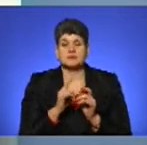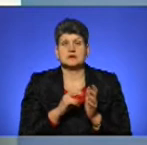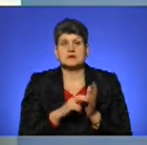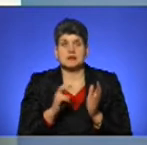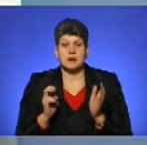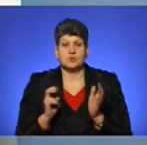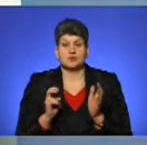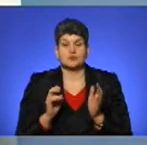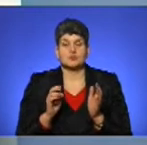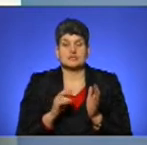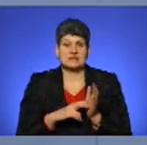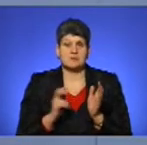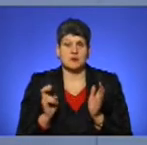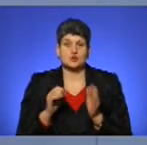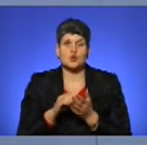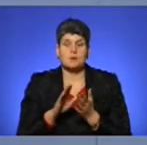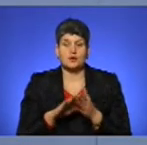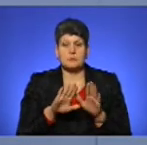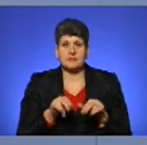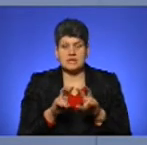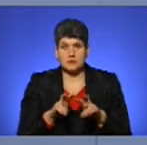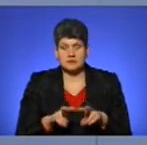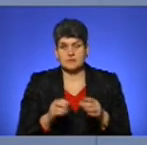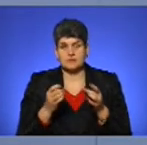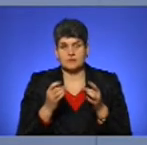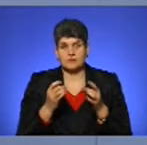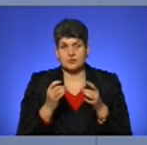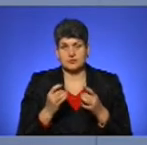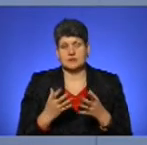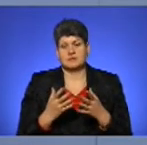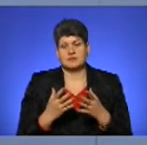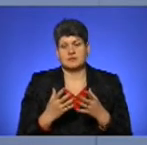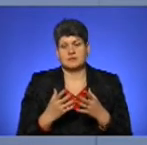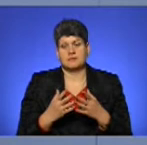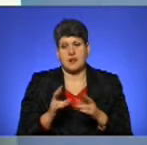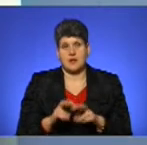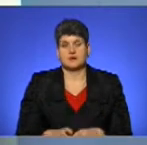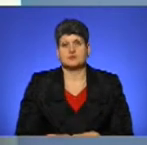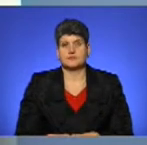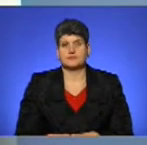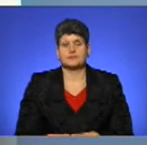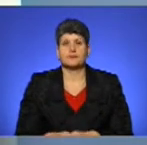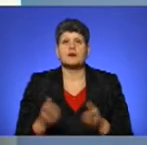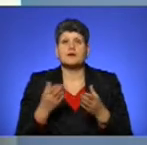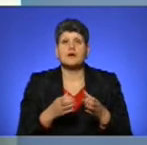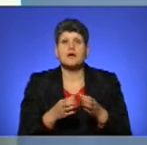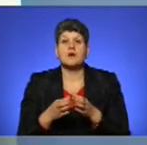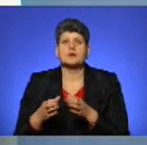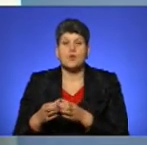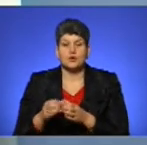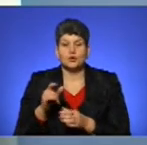обліку після обстежень звичайним імуноферментним аналізом. От які категорії людей є